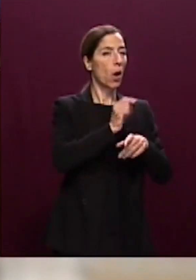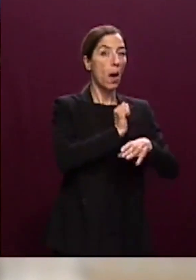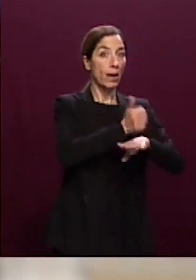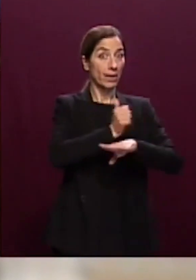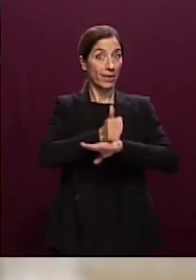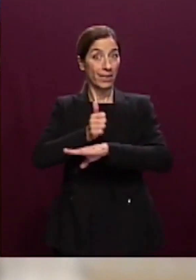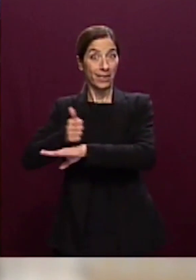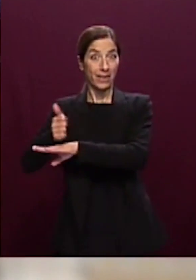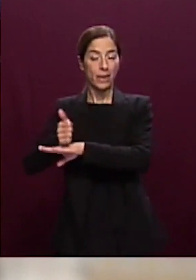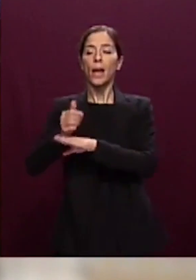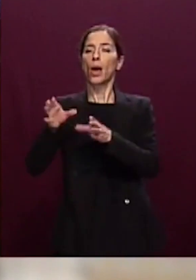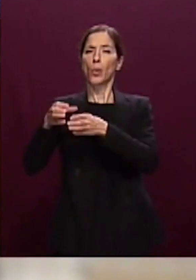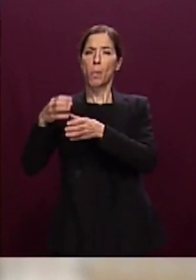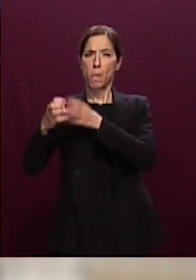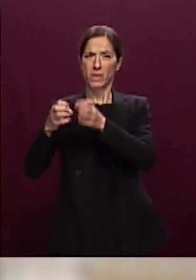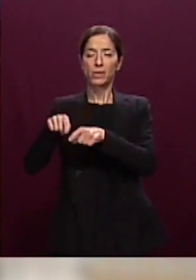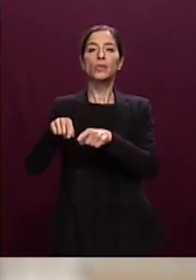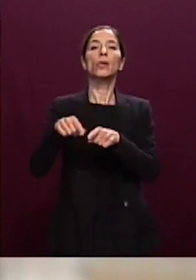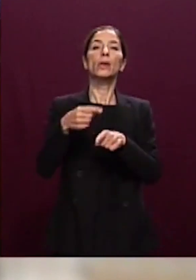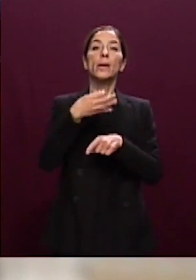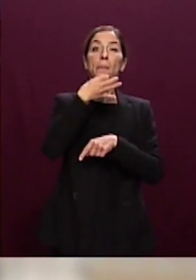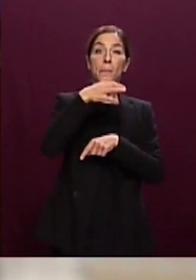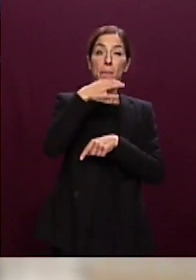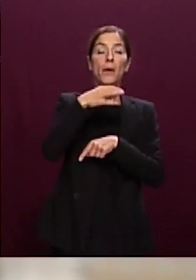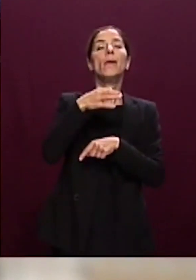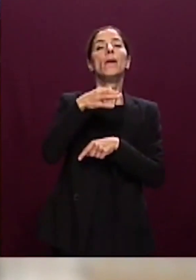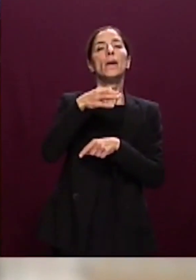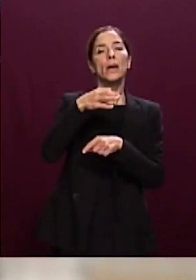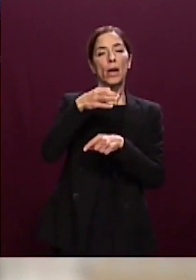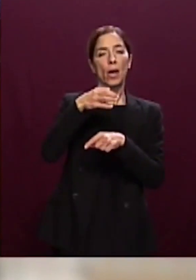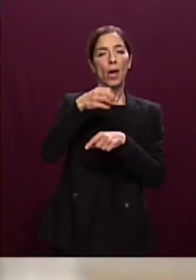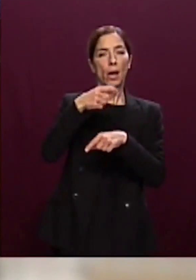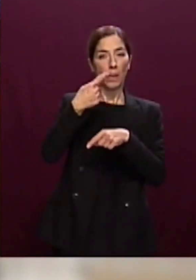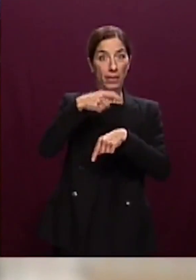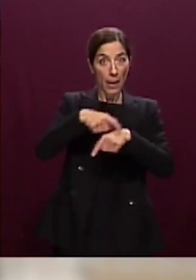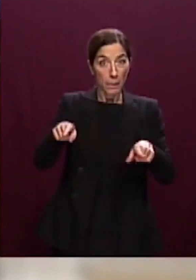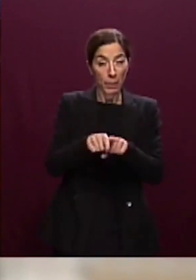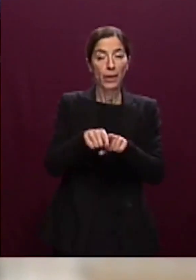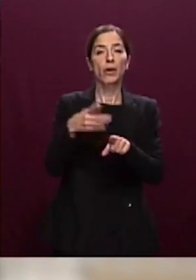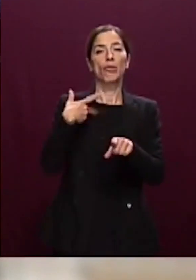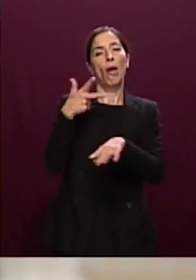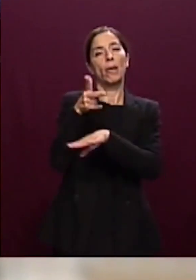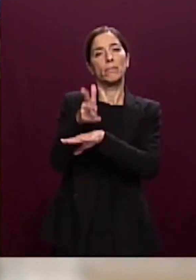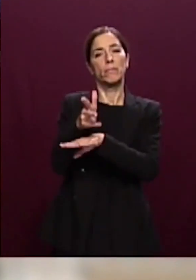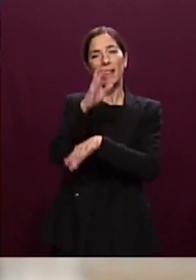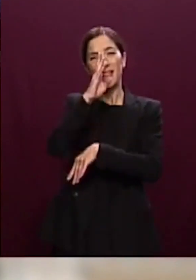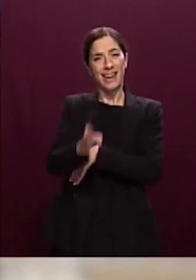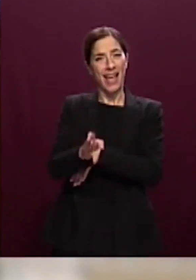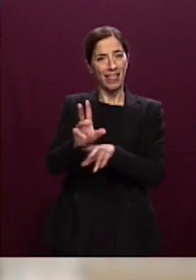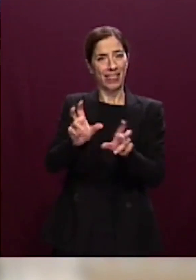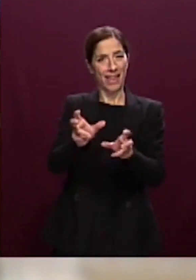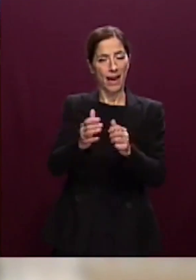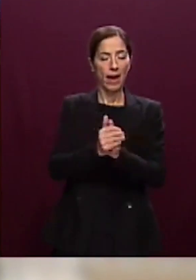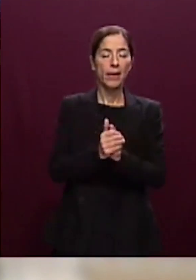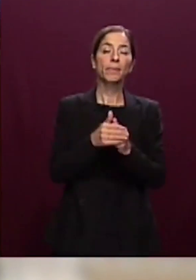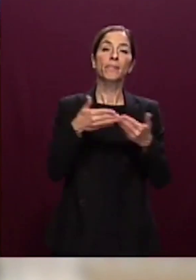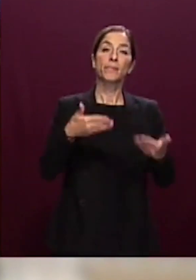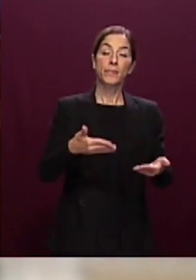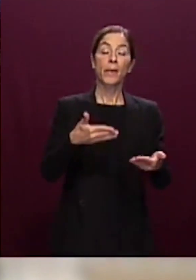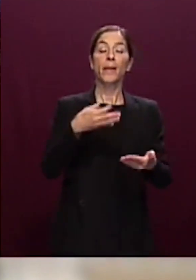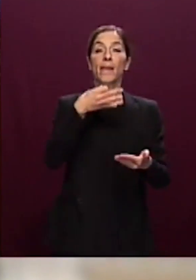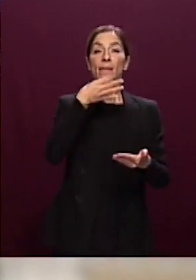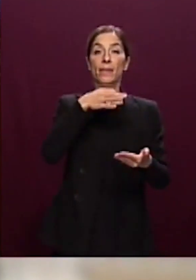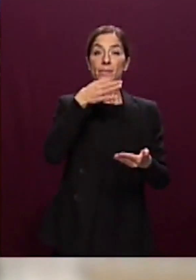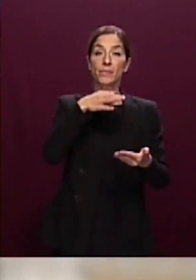gruppo misto avranno luogo con ripresa televisiva diretta ha facoltà di parlare il presidente del Consiglio dei